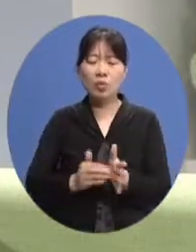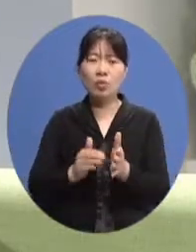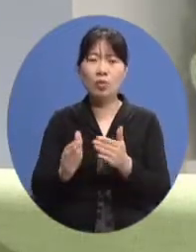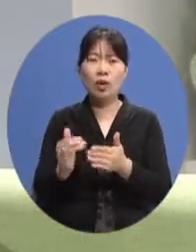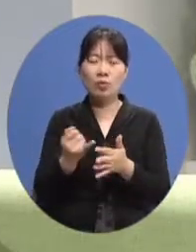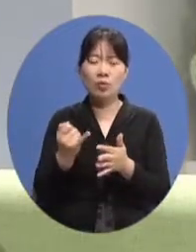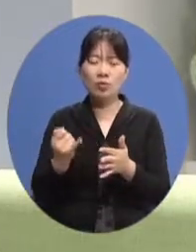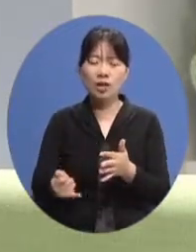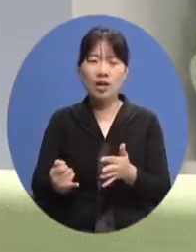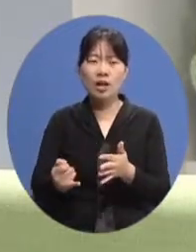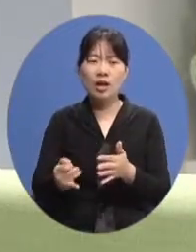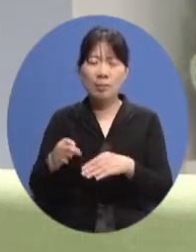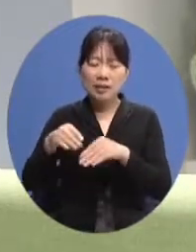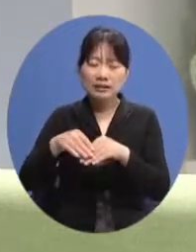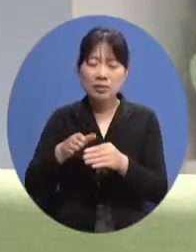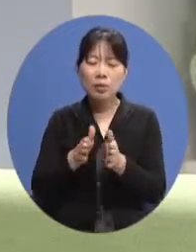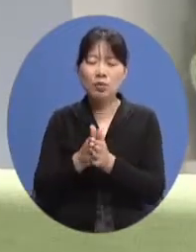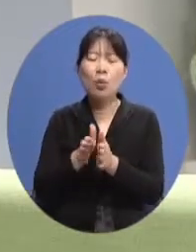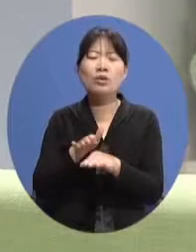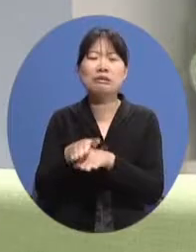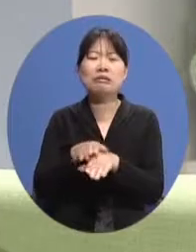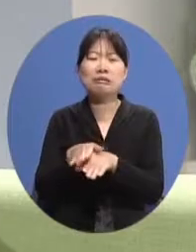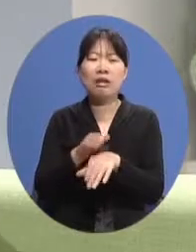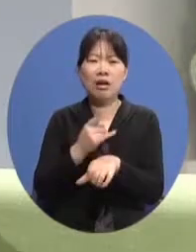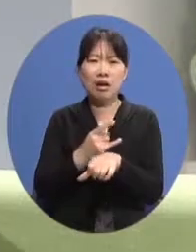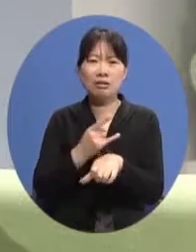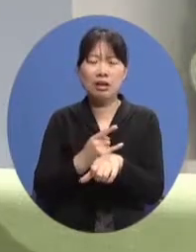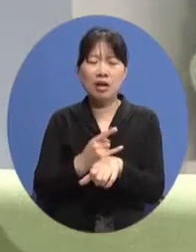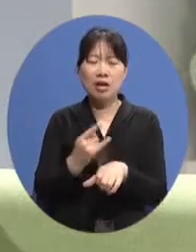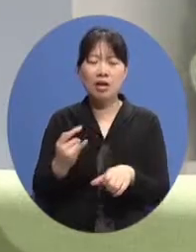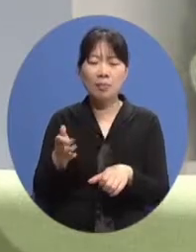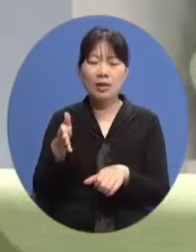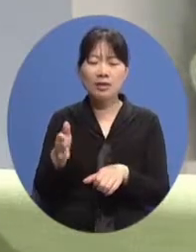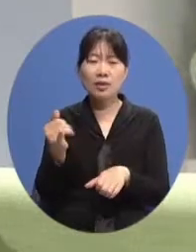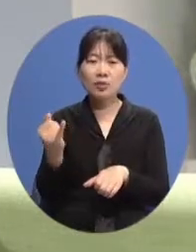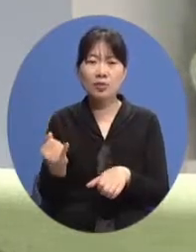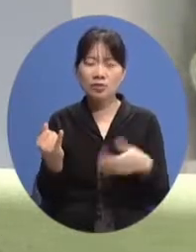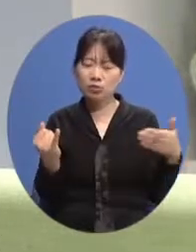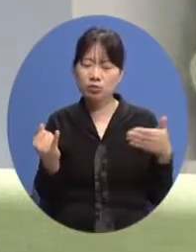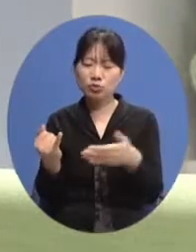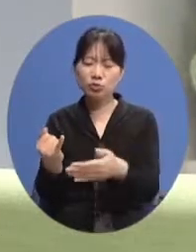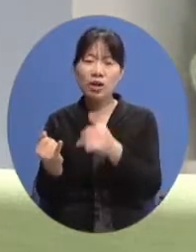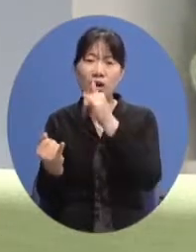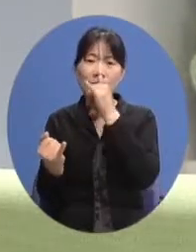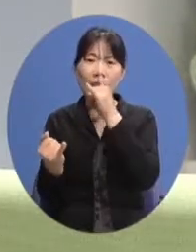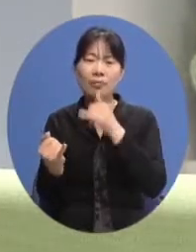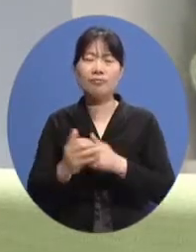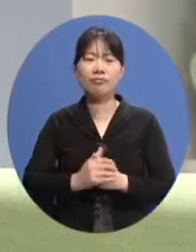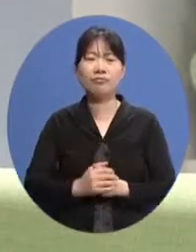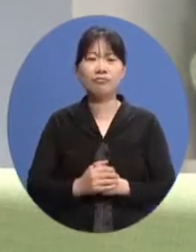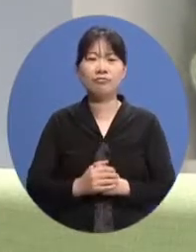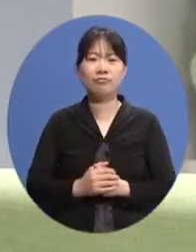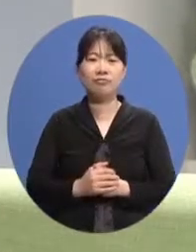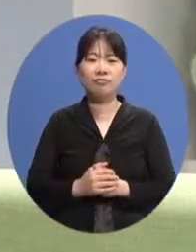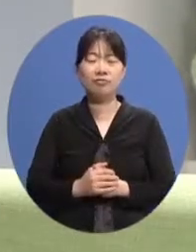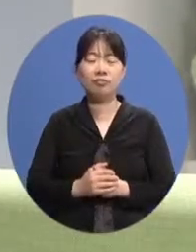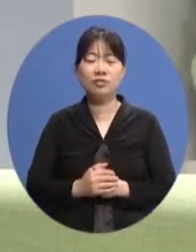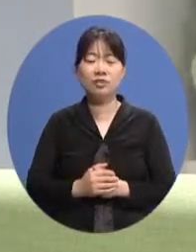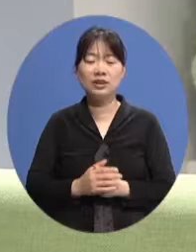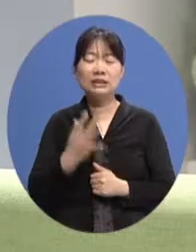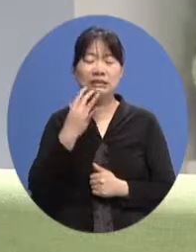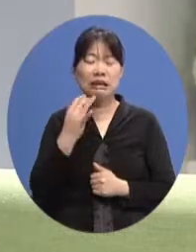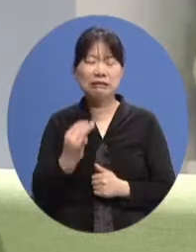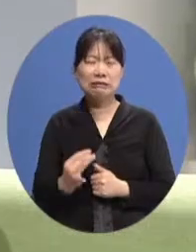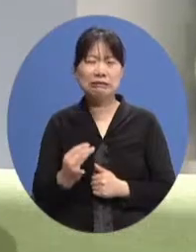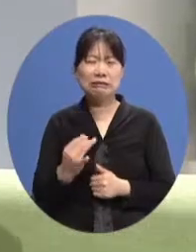동생 만지려면 손 씻어야 돼. 이렇게 방향이 동생으로 좀 초점이 좀 맞춰지셨던 것 같아요. 그렇게 되면